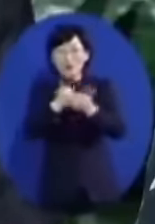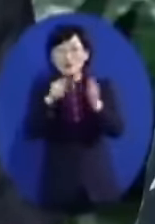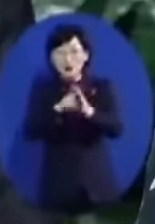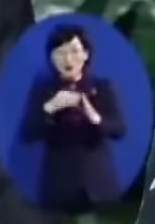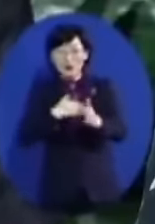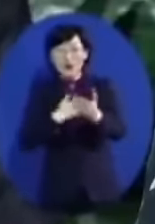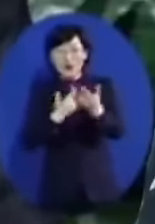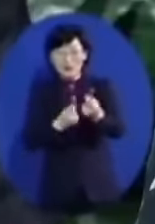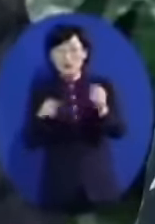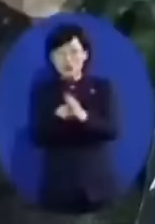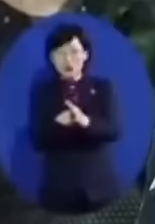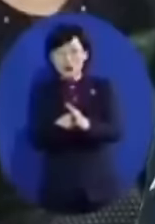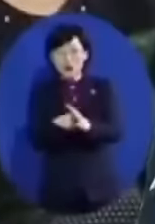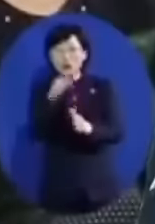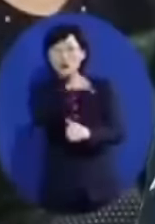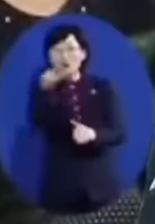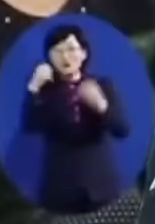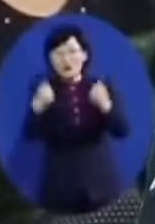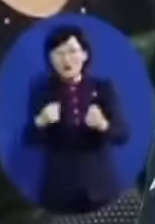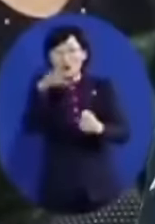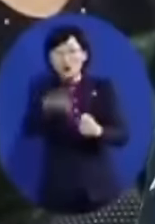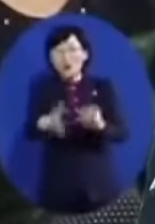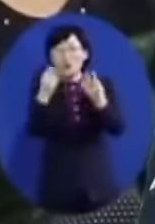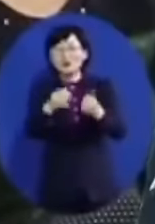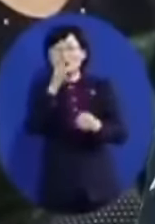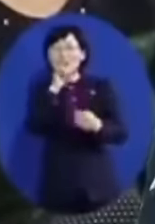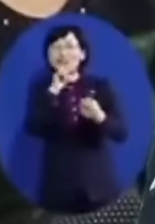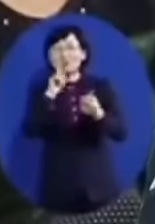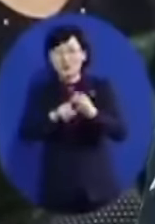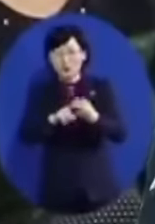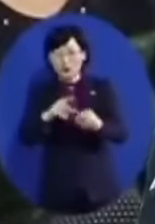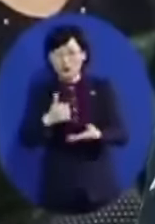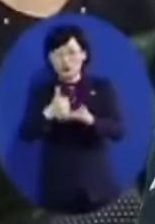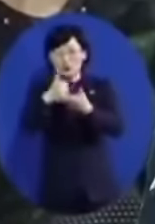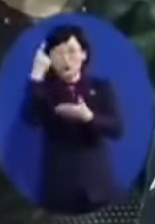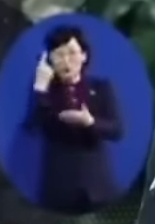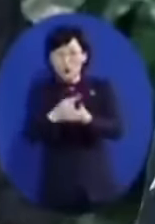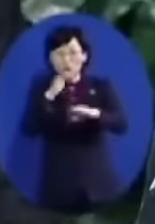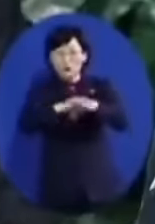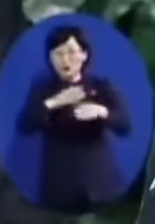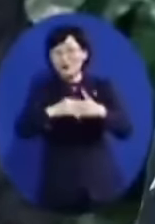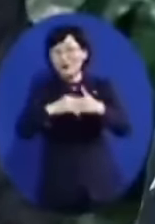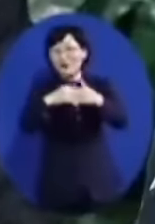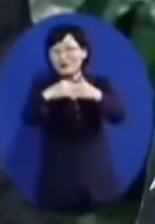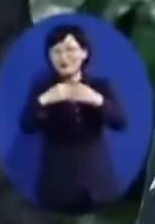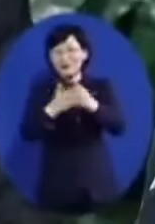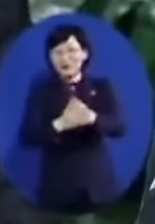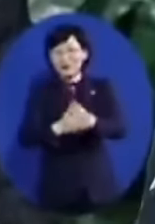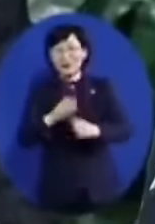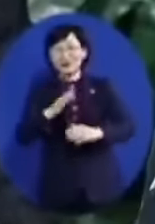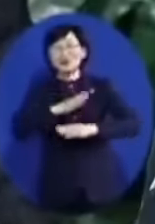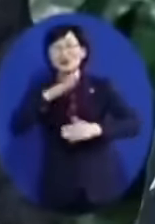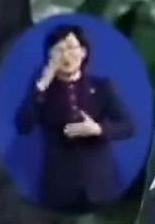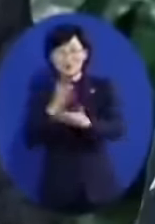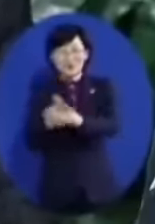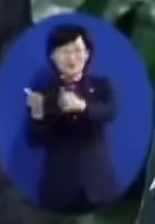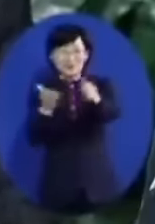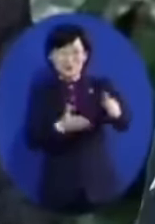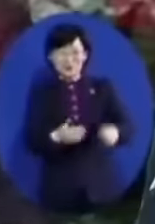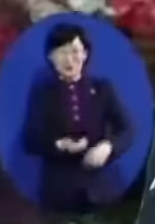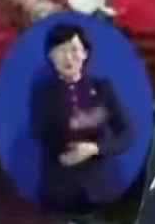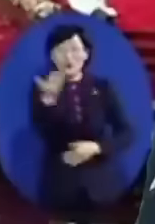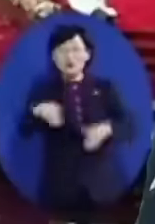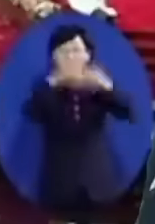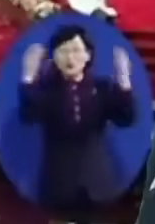내 아버지 집에 있을 곳이 많다고 말씀하셨어요. 주님이 오셔서 우리 손잡고 갈 테니 두려워할 것도 없는 것입니다. 여러분 모두